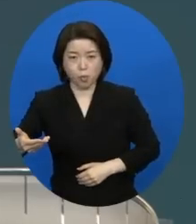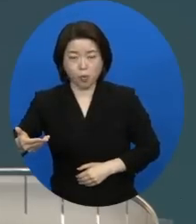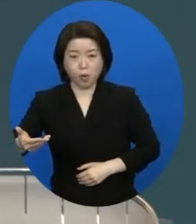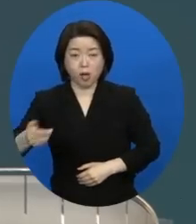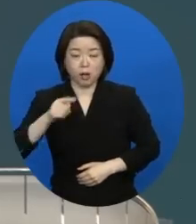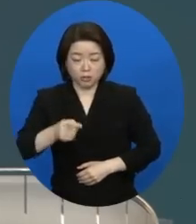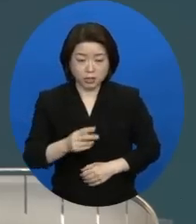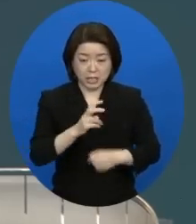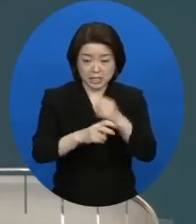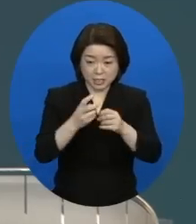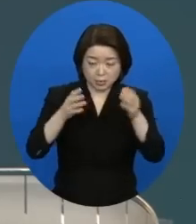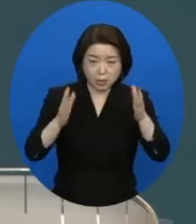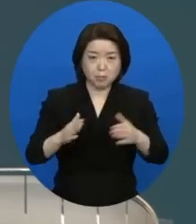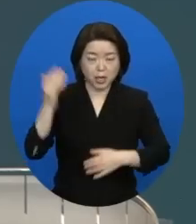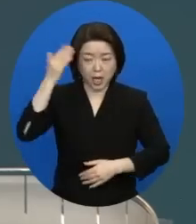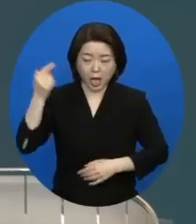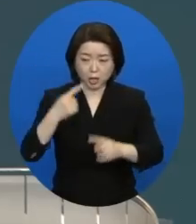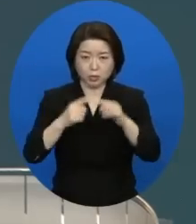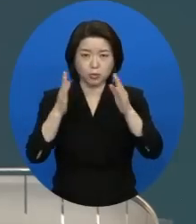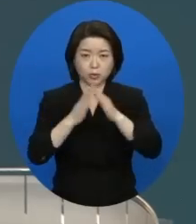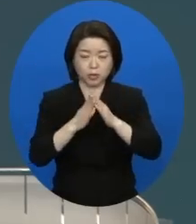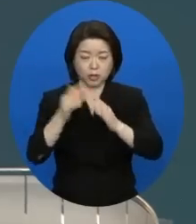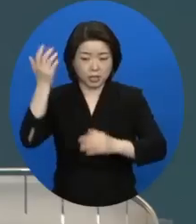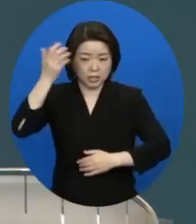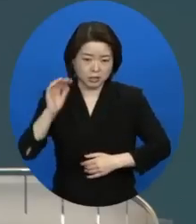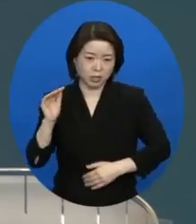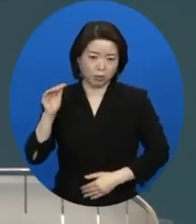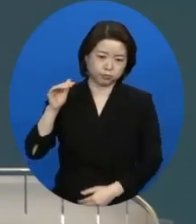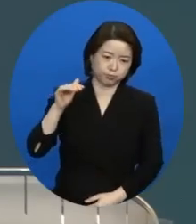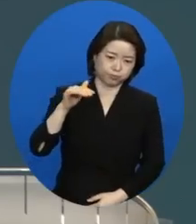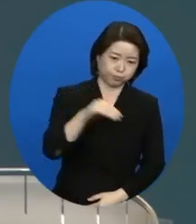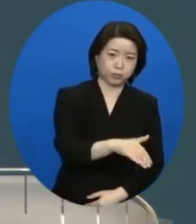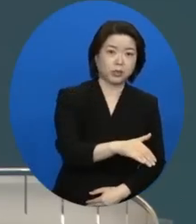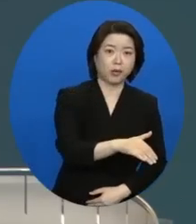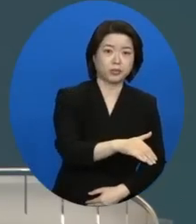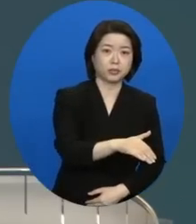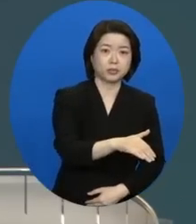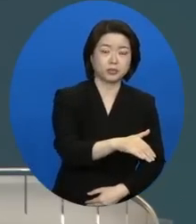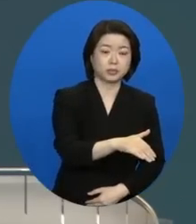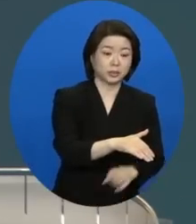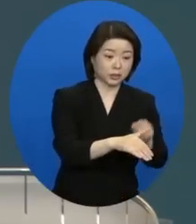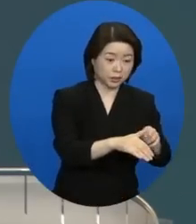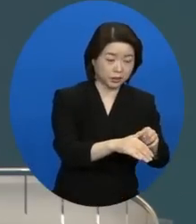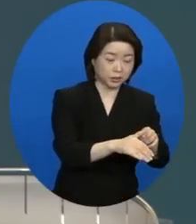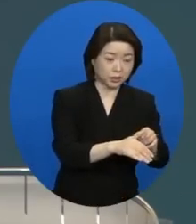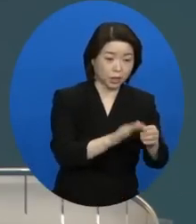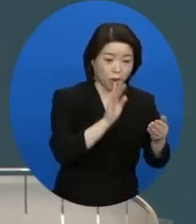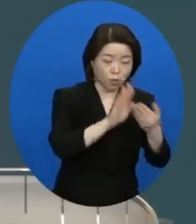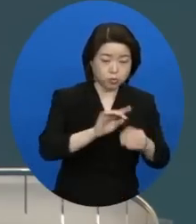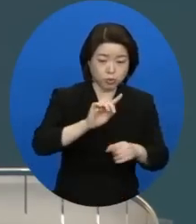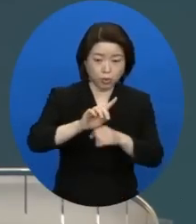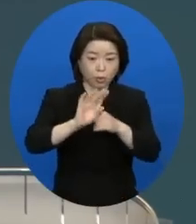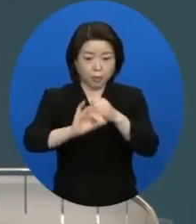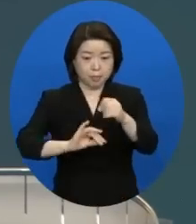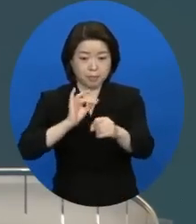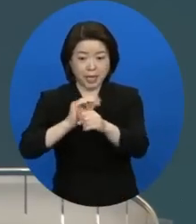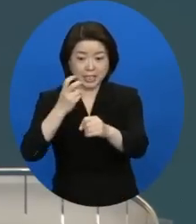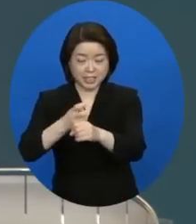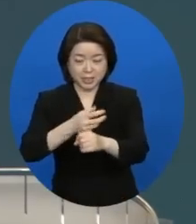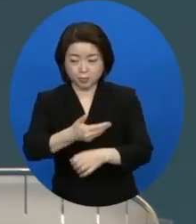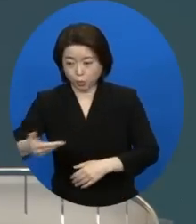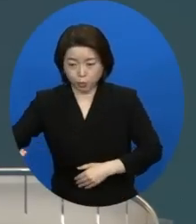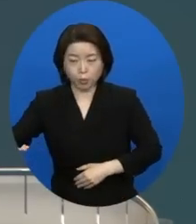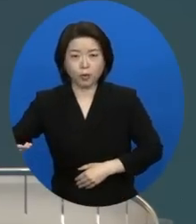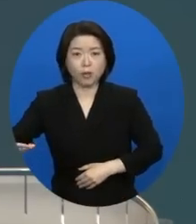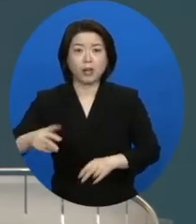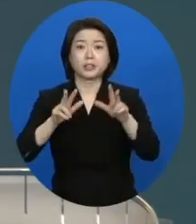만에 한국교회는 영적으로 다시 침체기에 들어가는데 무려 120년이 지났으니 지금